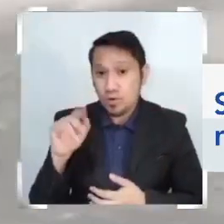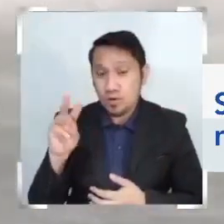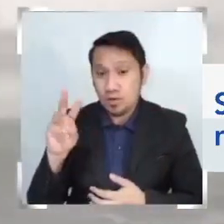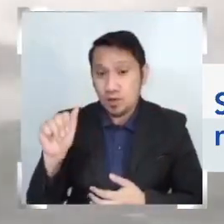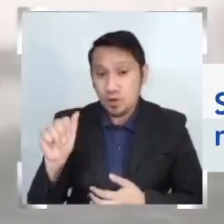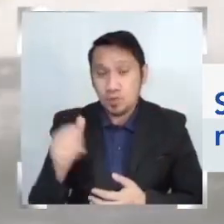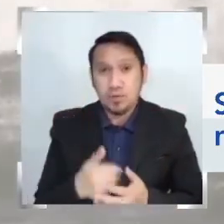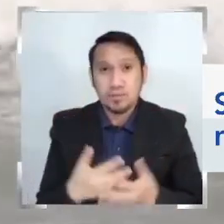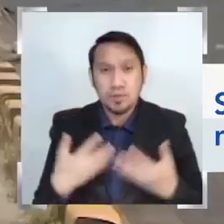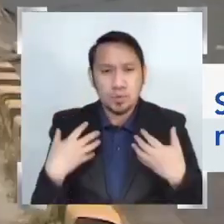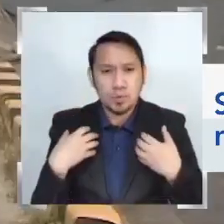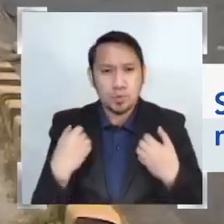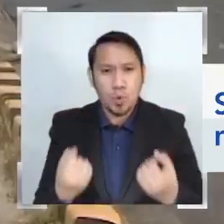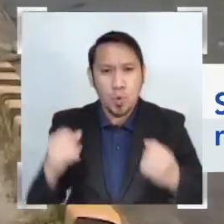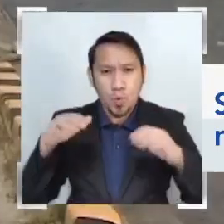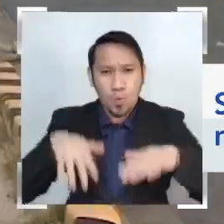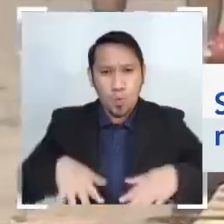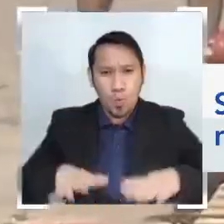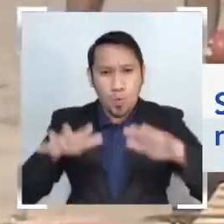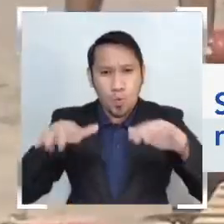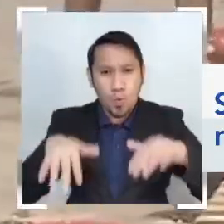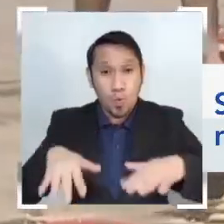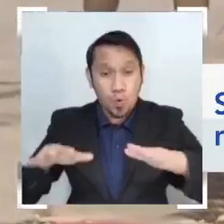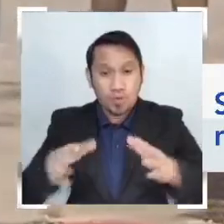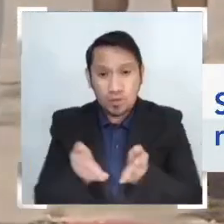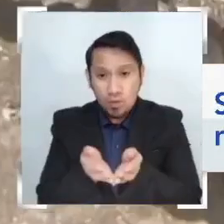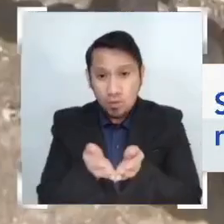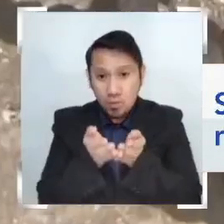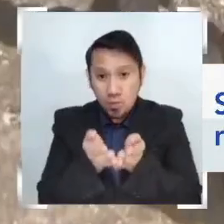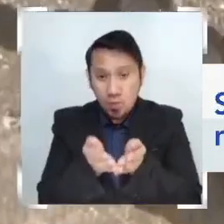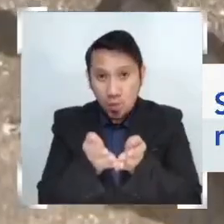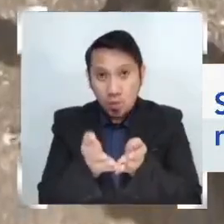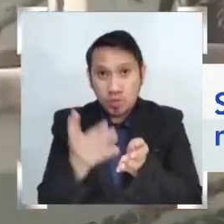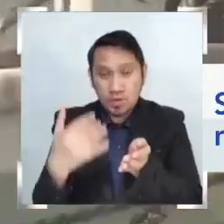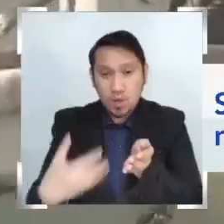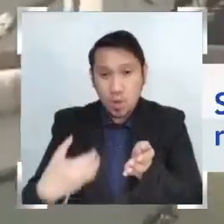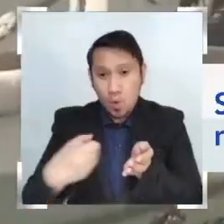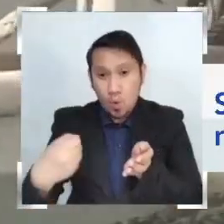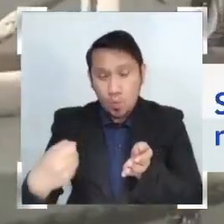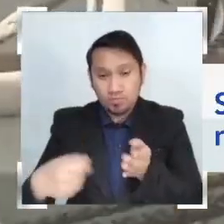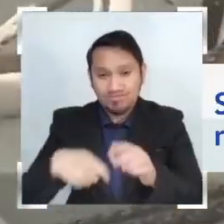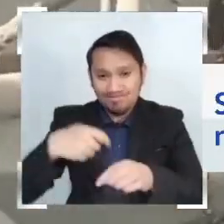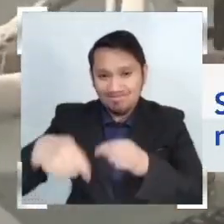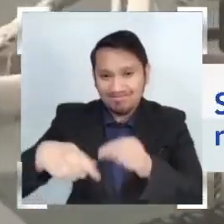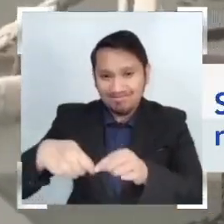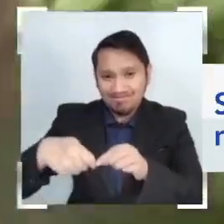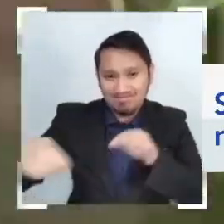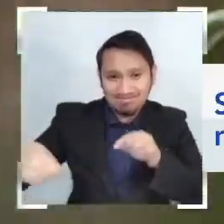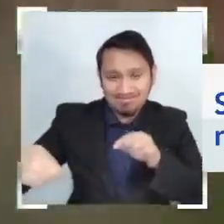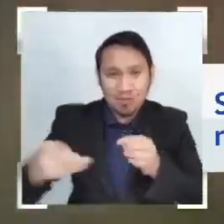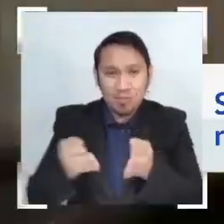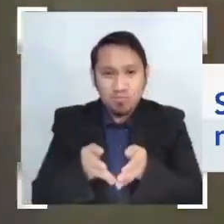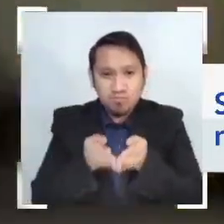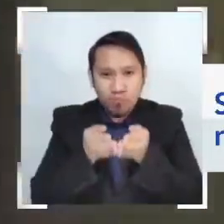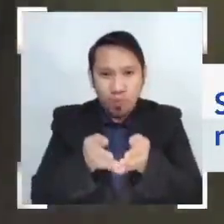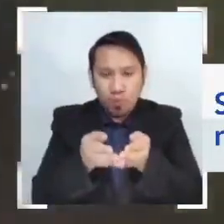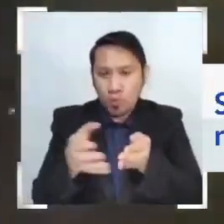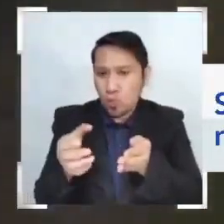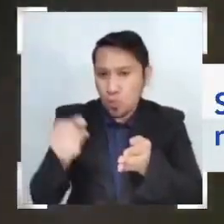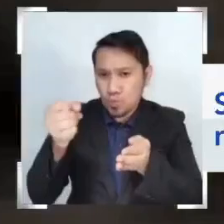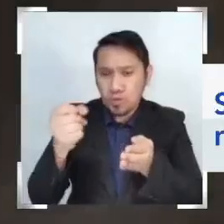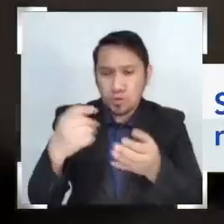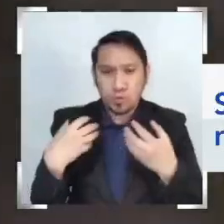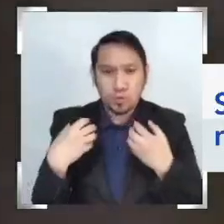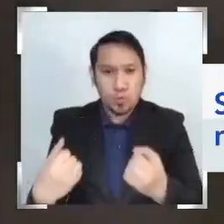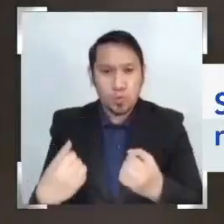alon sa mga baybayin. Ang mga barko, hinihigpitan na ang mga tali sakaling bumayo pa ang malakas na hangin. Nasa 300 bahay